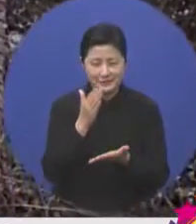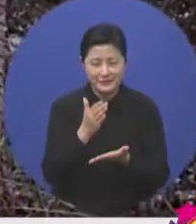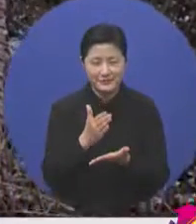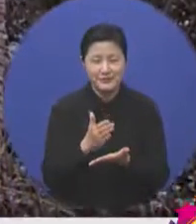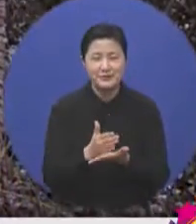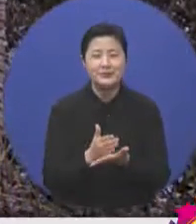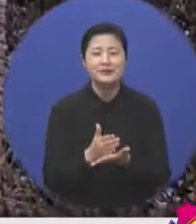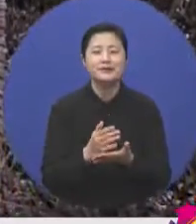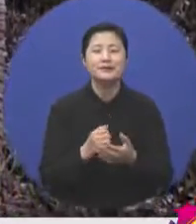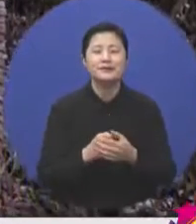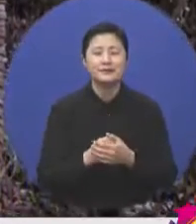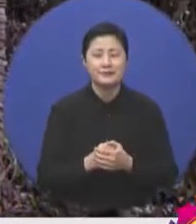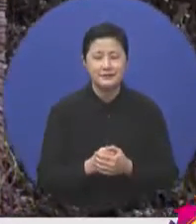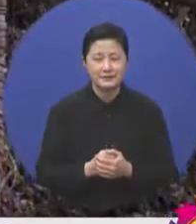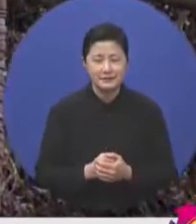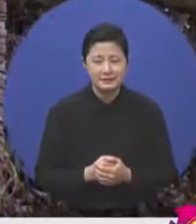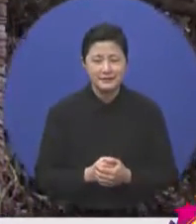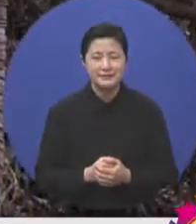말자고